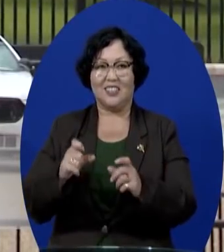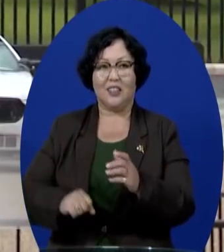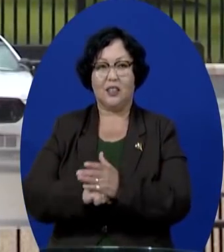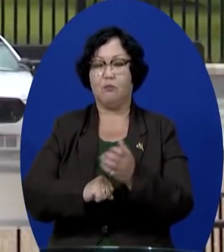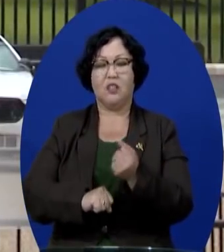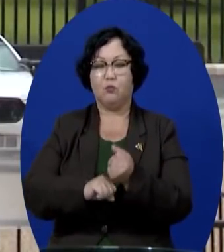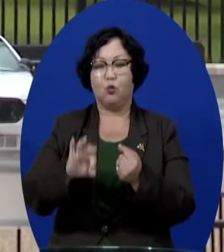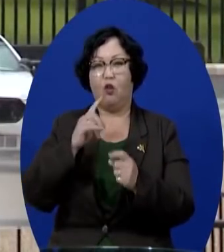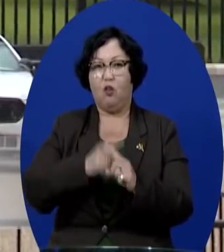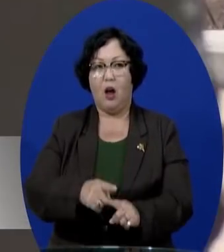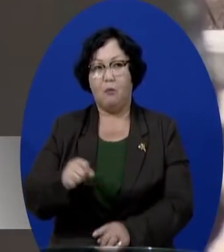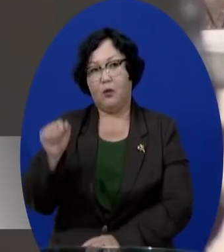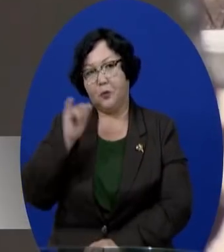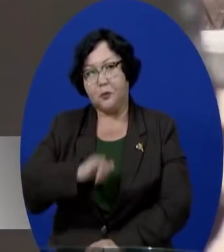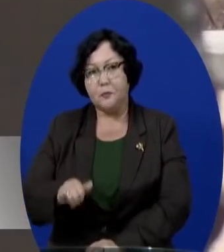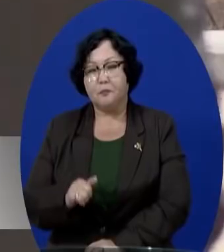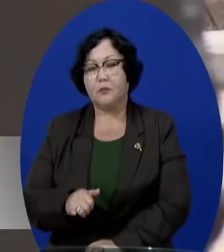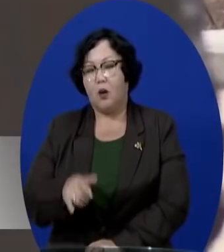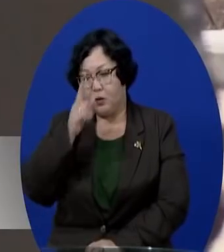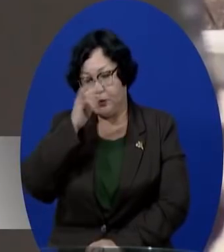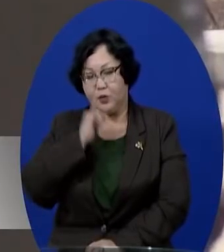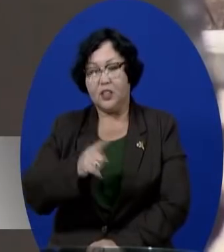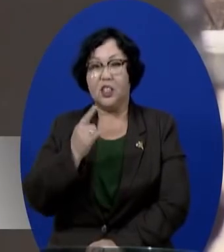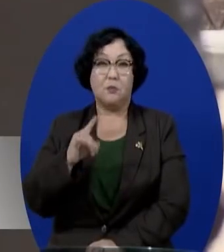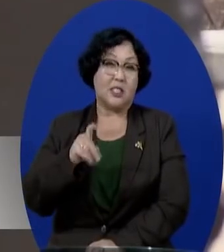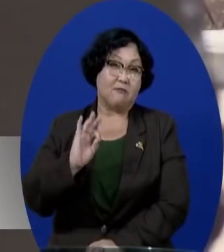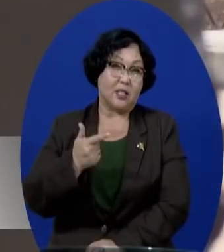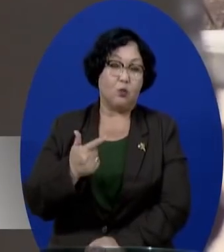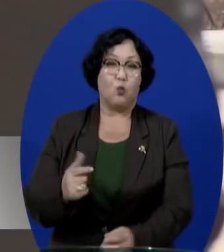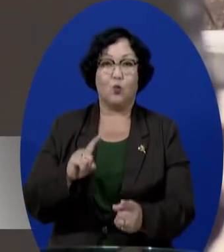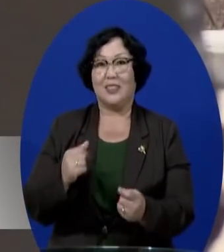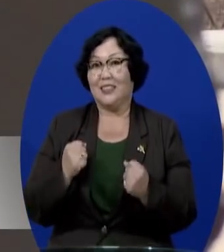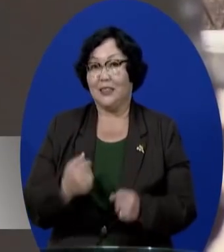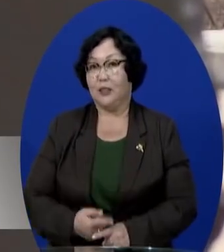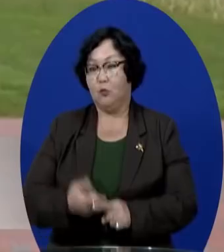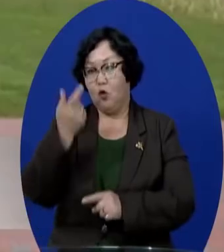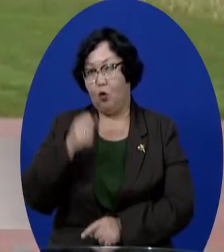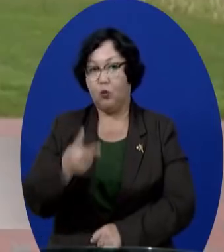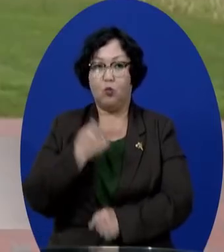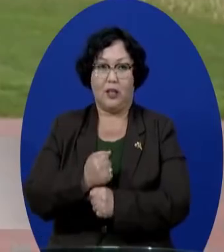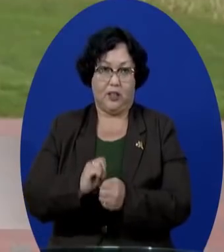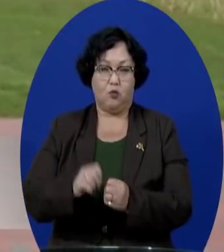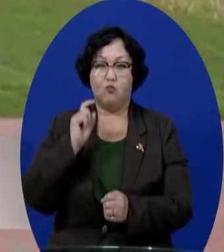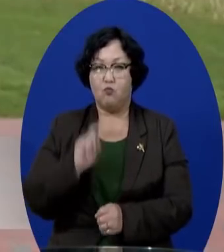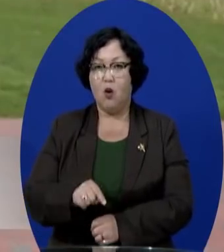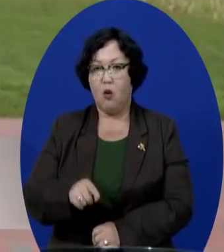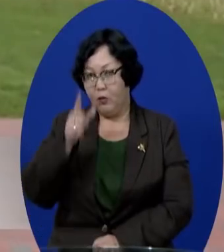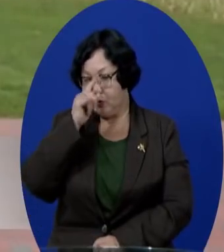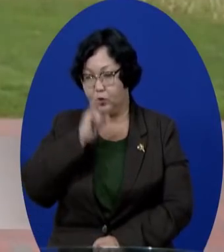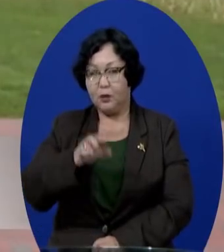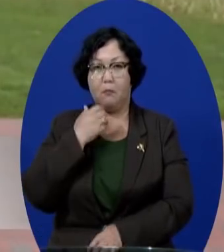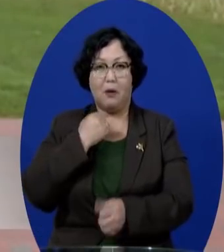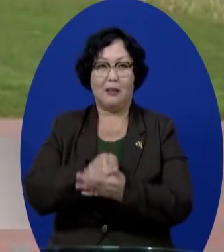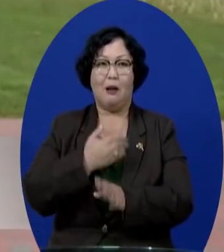Мөн Америкийн төрийн департамент Оросын химийн зэвсгийн хүчин чадлыг нэмэгдүүлэх гол үйл ажиллагийг хийсэн гэдэг үндсэлээр Оросын батлан хамгаалах